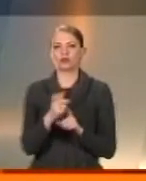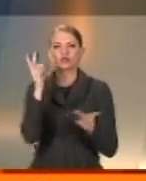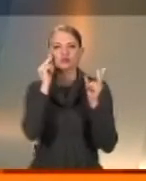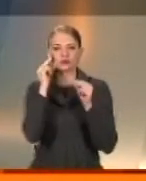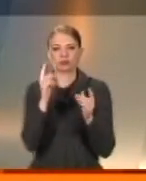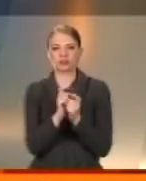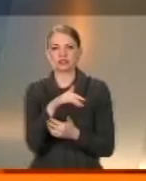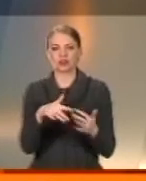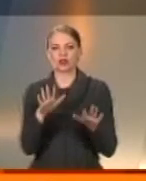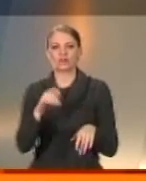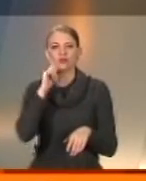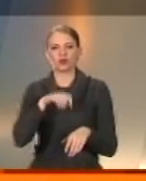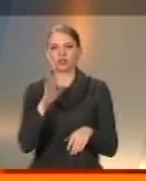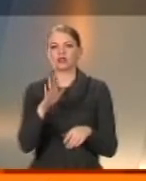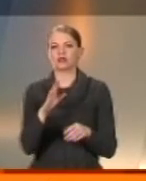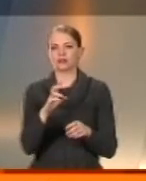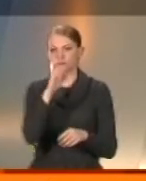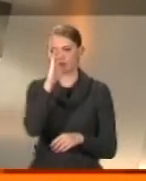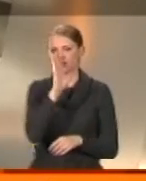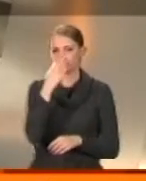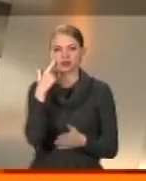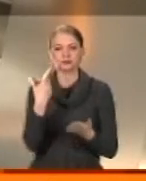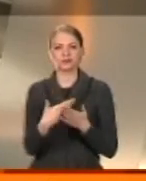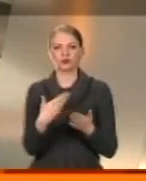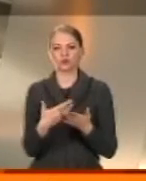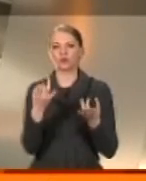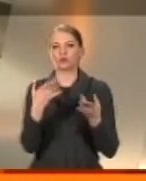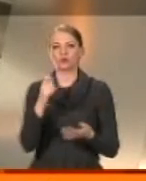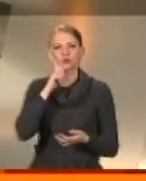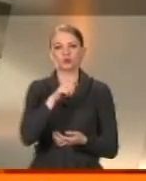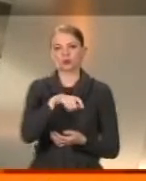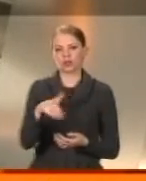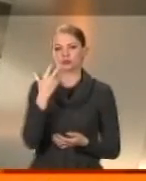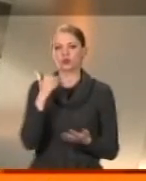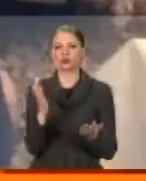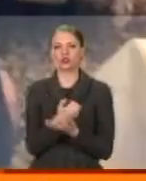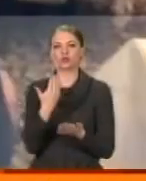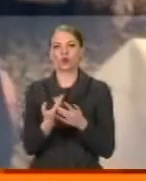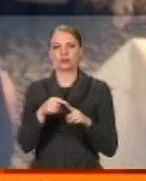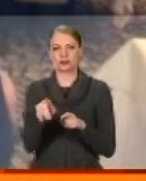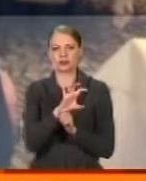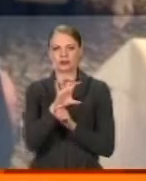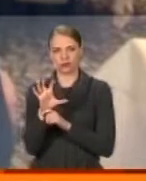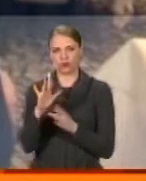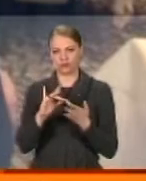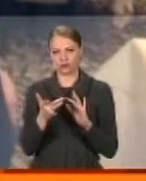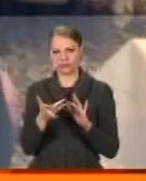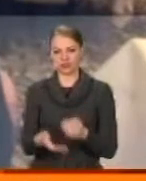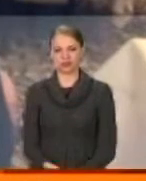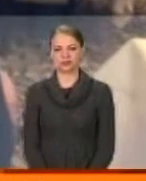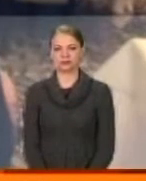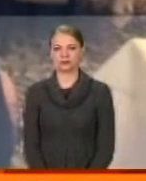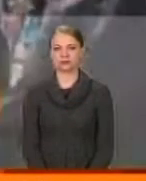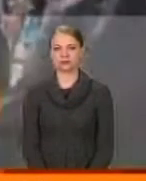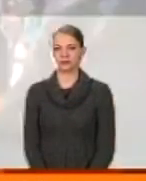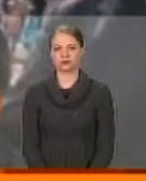шпигунських скандалів в Україні. У Держзраді правоохоронці запідозрили прості українці, коли знайшли ось ці фото у соцмережах.